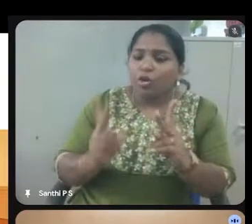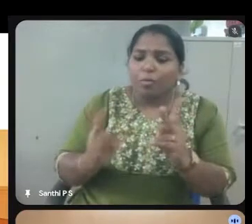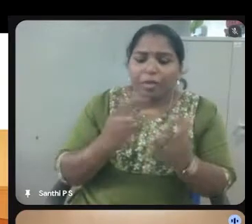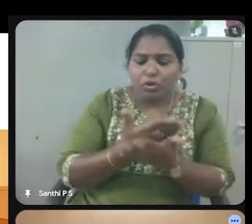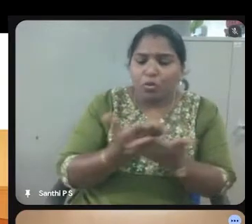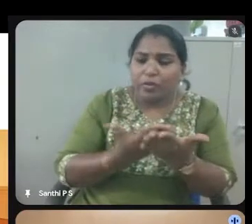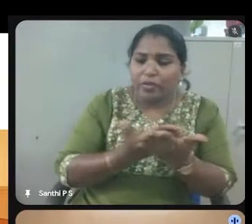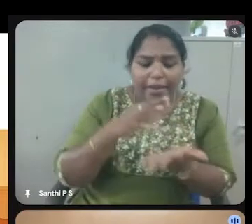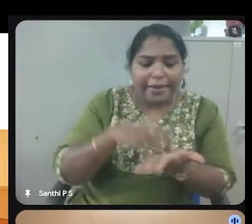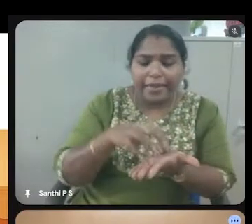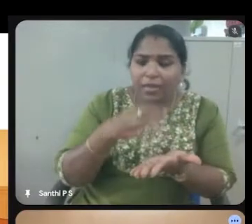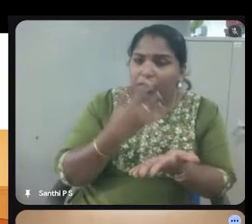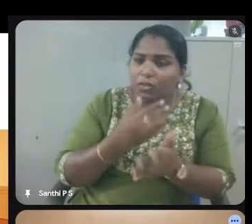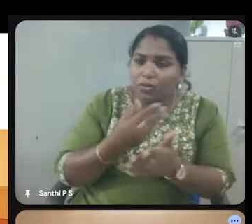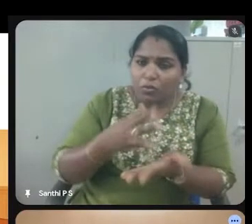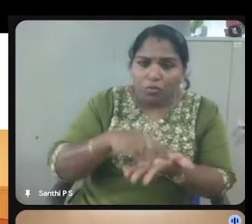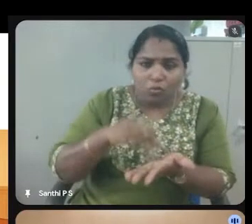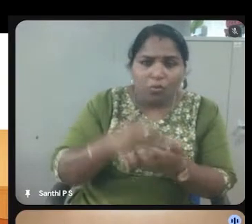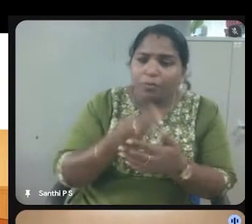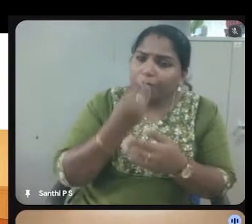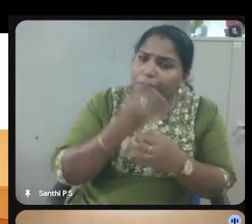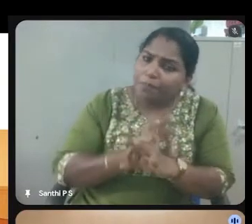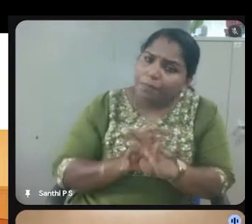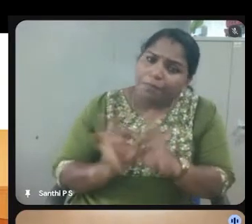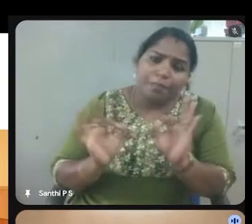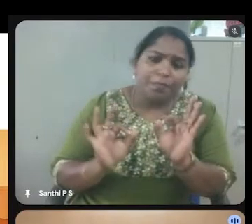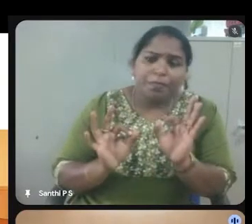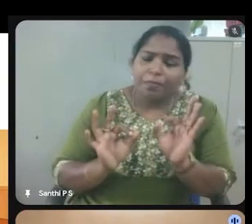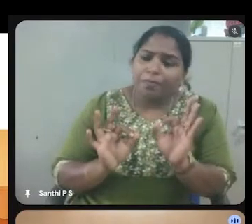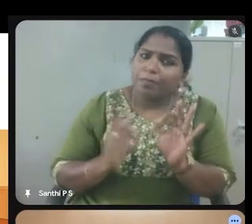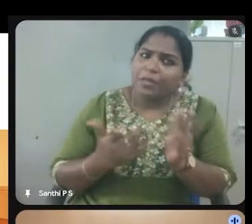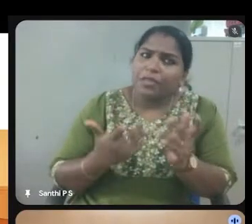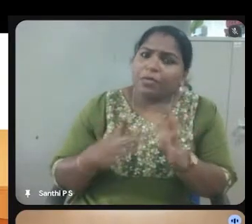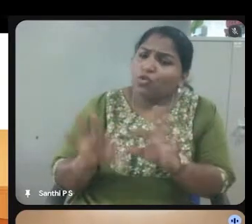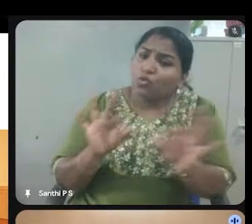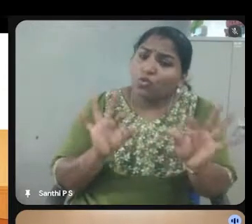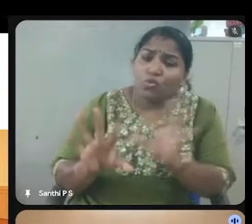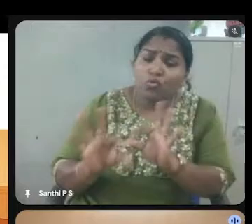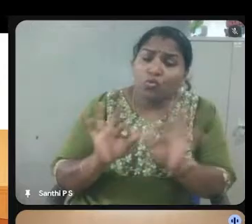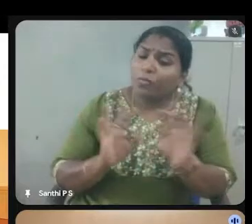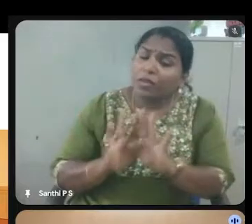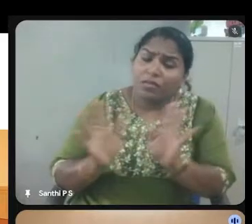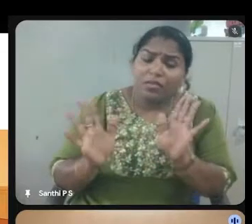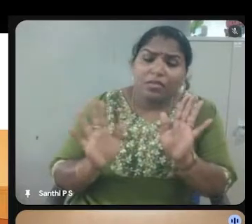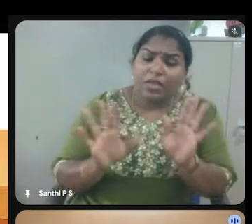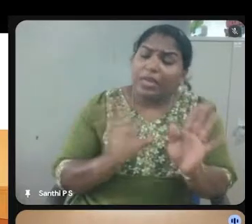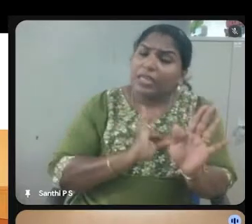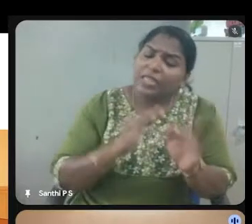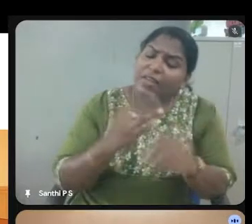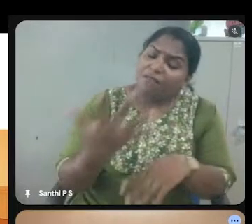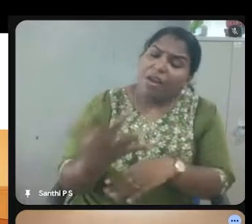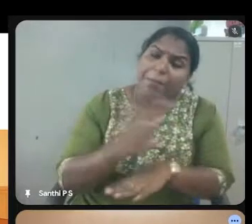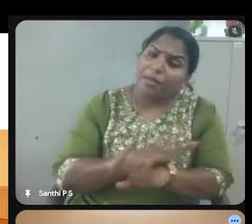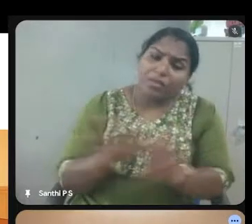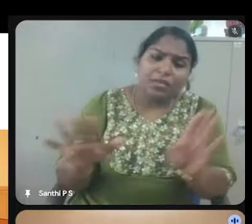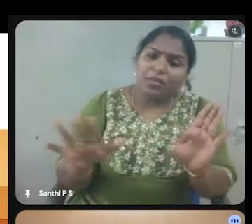കുട്ടി കഴിക്കില്ല, മനസ്സിലായി. അപ്പൊ ഇങ്ങനെയൊക്കെ ഭയങ്കര ചൂസി ആയിട്ട്, മനസ്സിലായി. അപ്പം